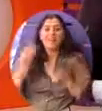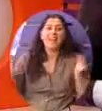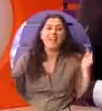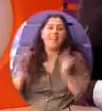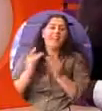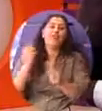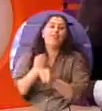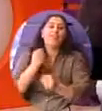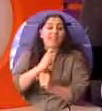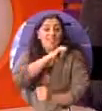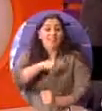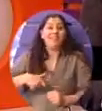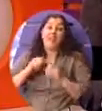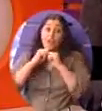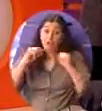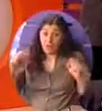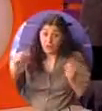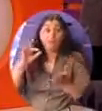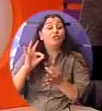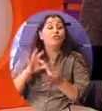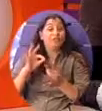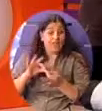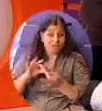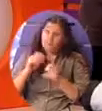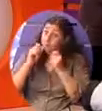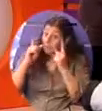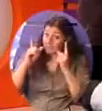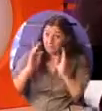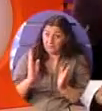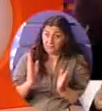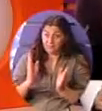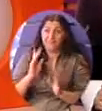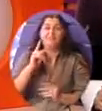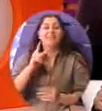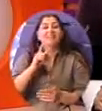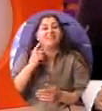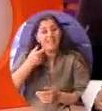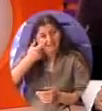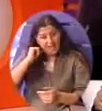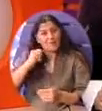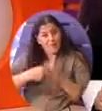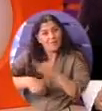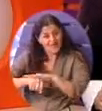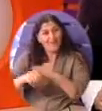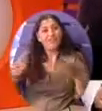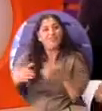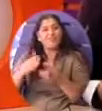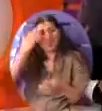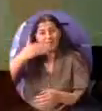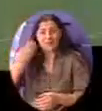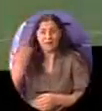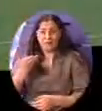עובדי עיריית אשקלון, והתוצאה בתום המשחק מפתיעה גם היא. עדי בן שושן עלתה אתמול למגרש עם נבחרת